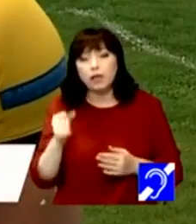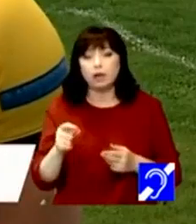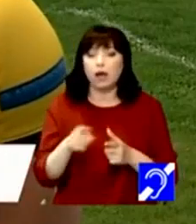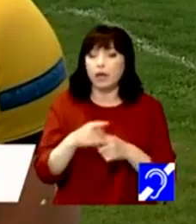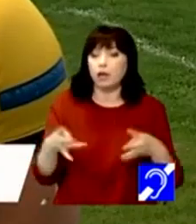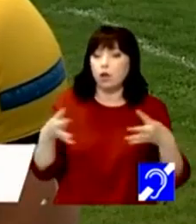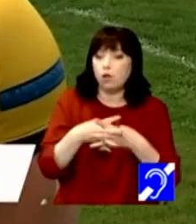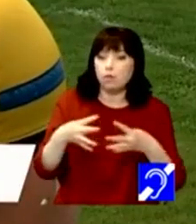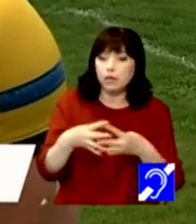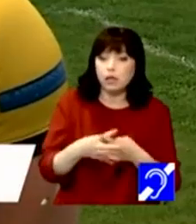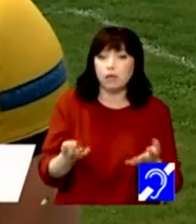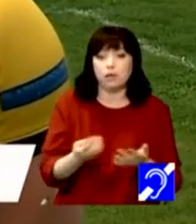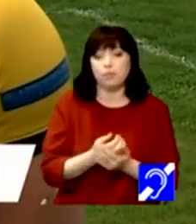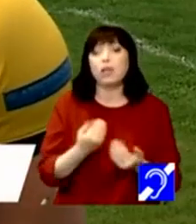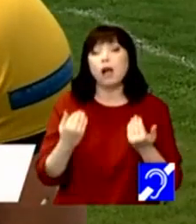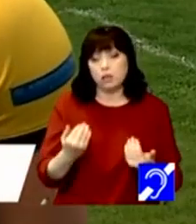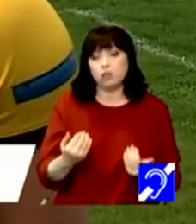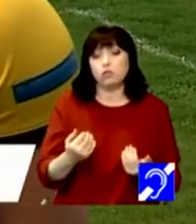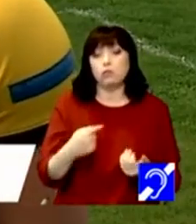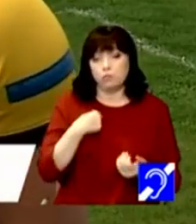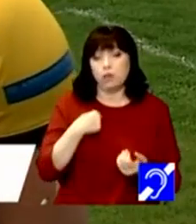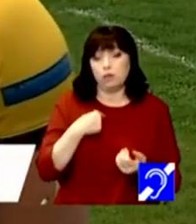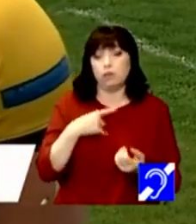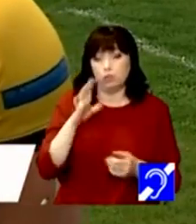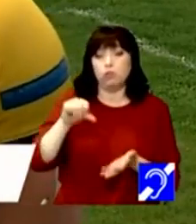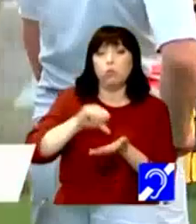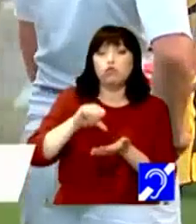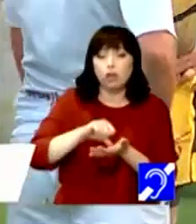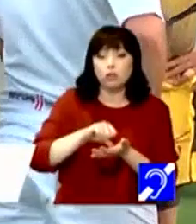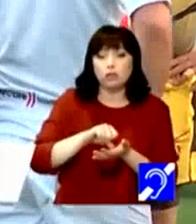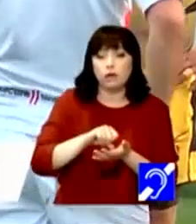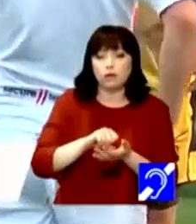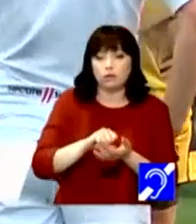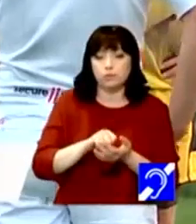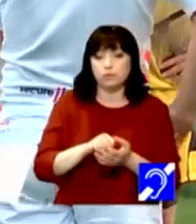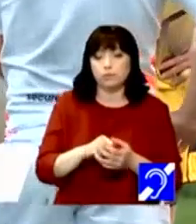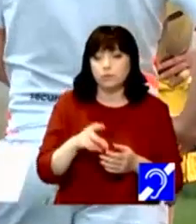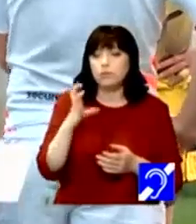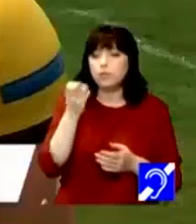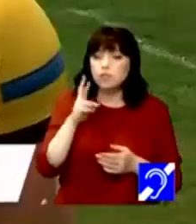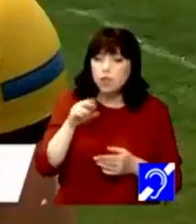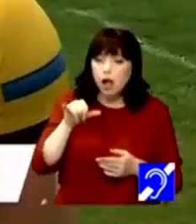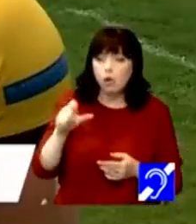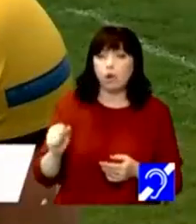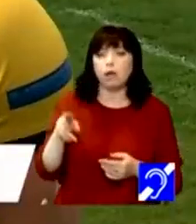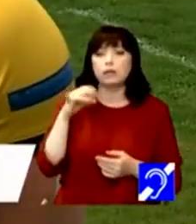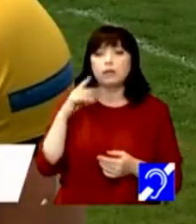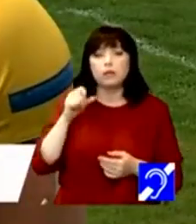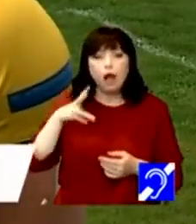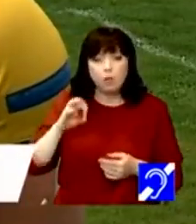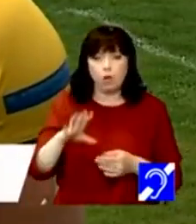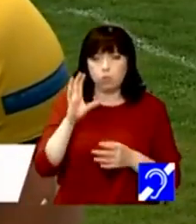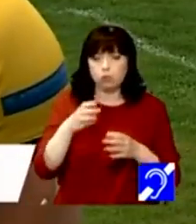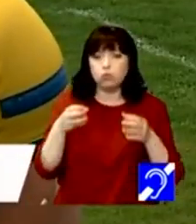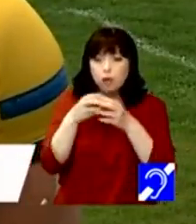comasat și acum evoluăm la... Avem adversari ca Steaua, Dinamo, vor avea loc niște